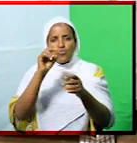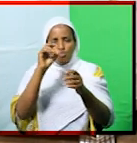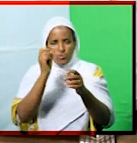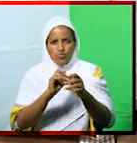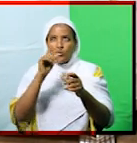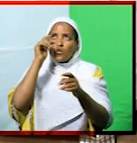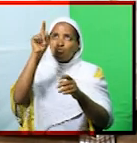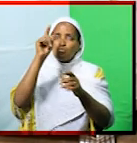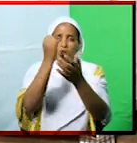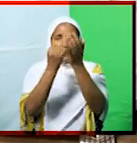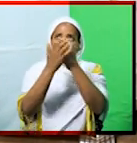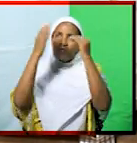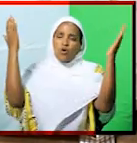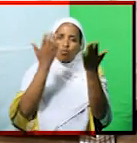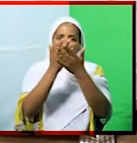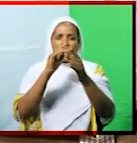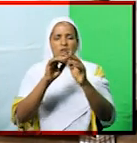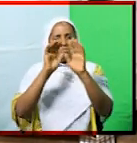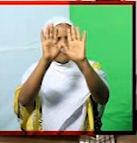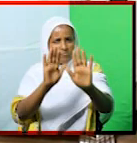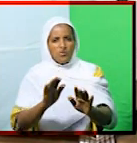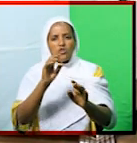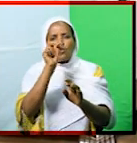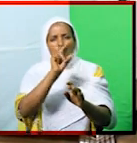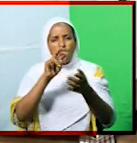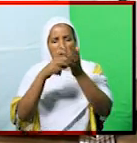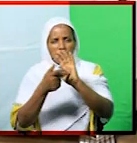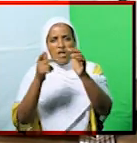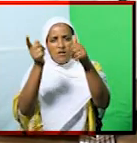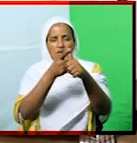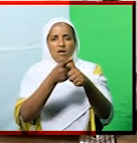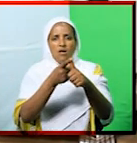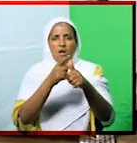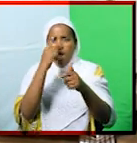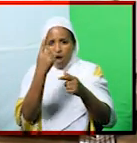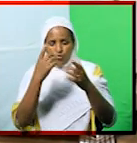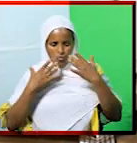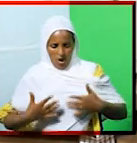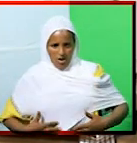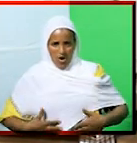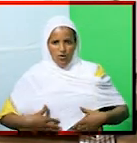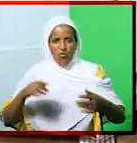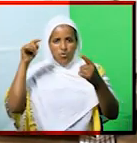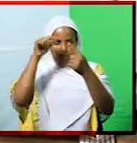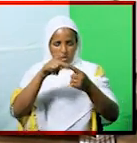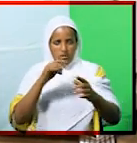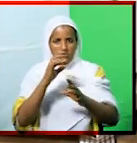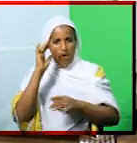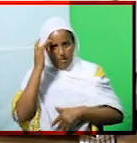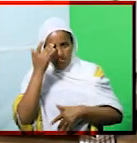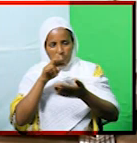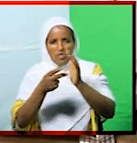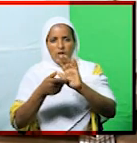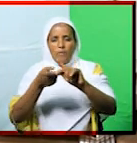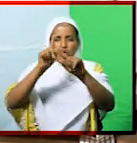ዘአንተ አራይከ ለነ ዘአንተ አራይ ምስጢረ ህዋ በዲበ መስጠር በመስቀልከ አራይከ ለነ፣